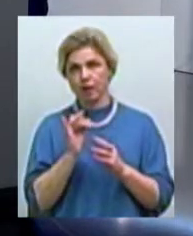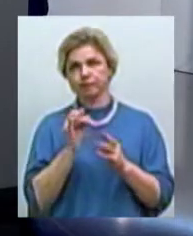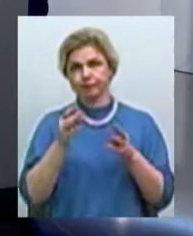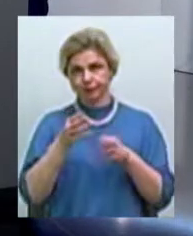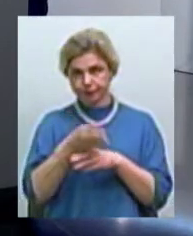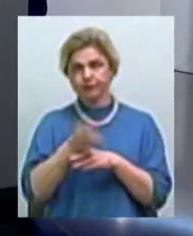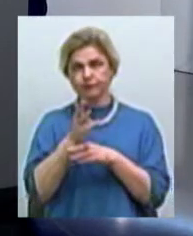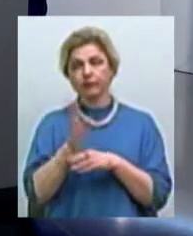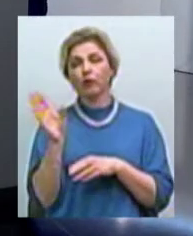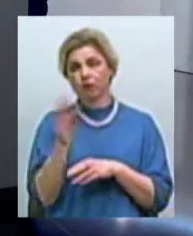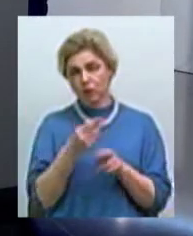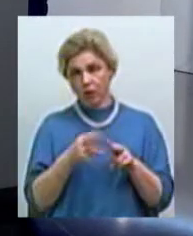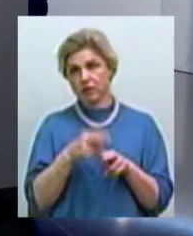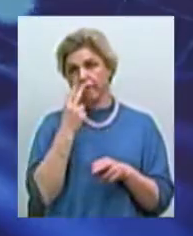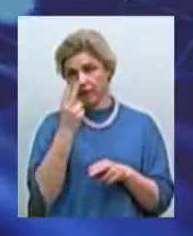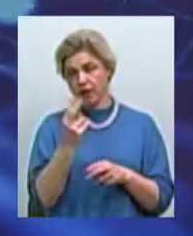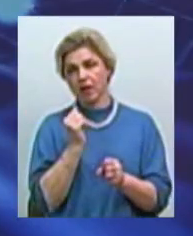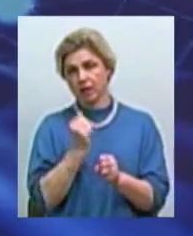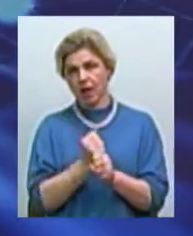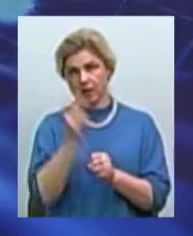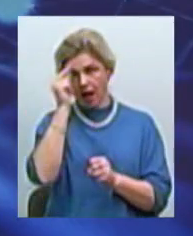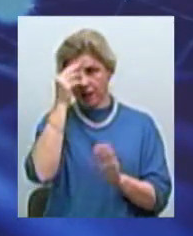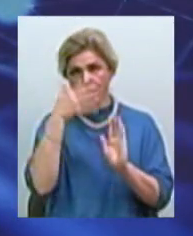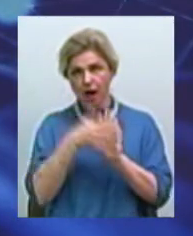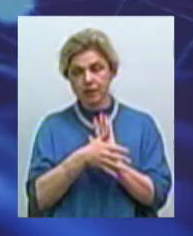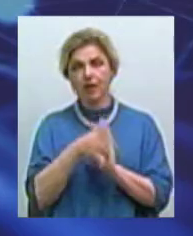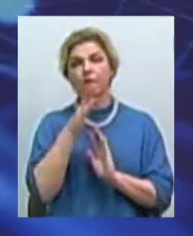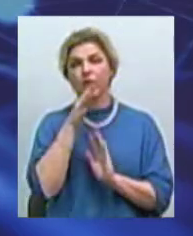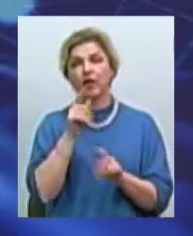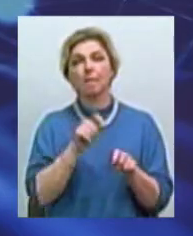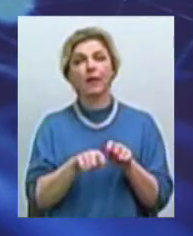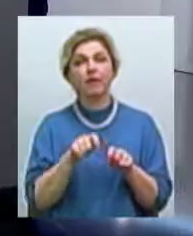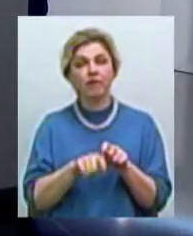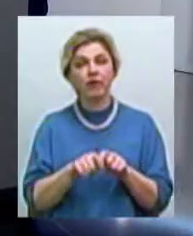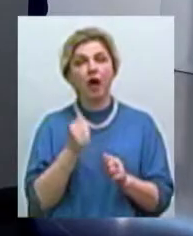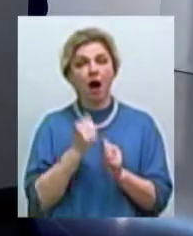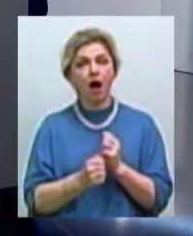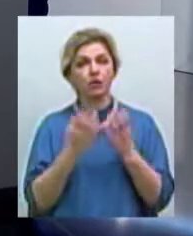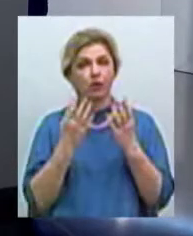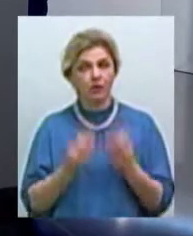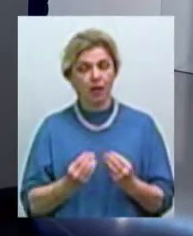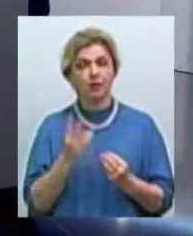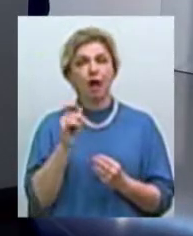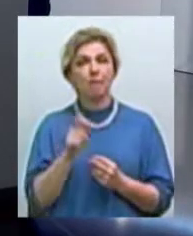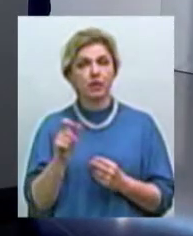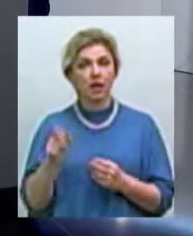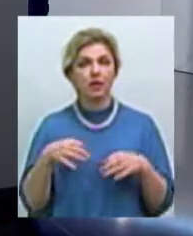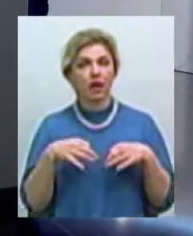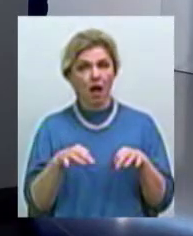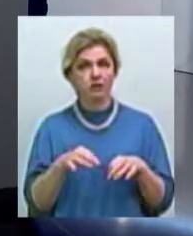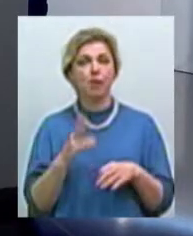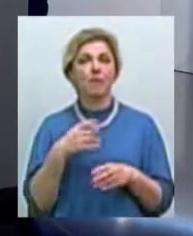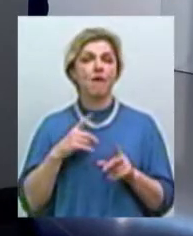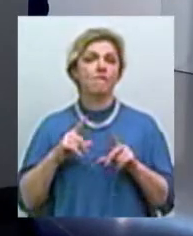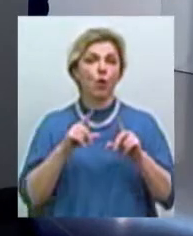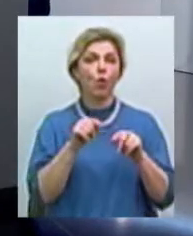теж дивимося, робимо аналіз і при перевірках щоденних на пасажирському транспорті ми виходимо на ті